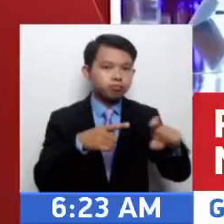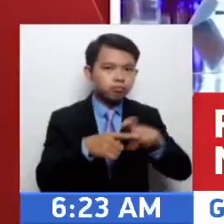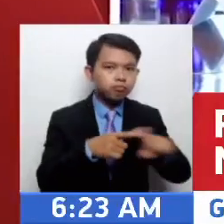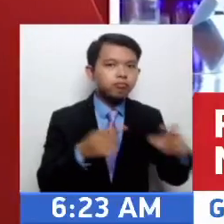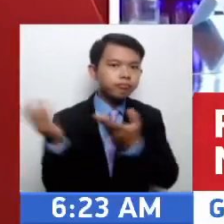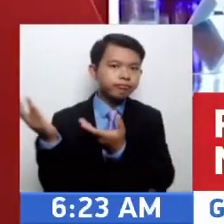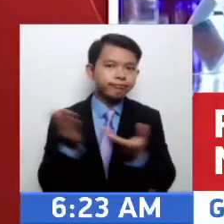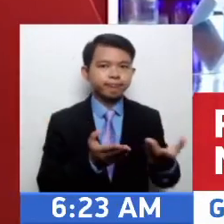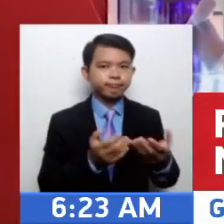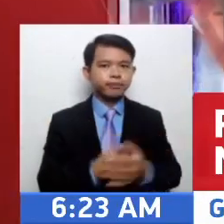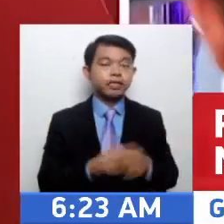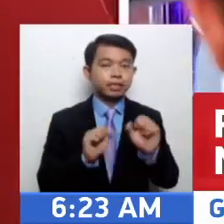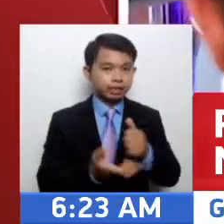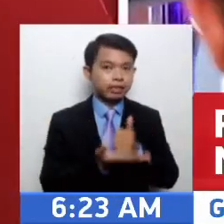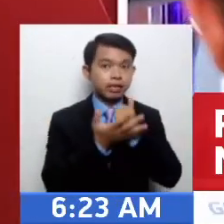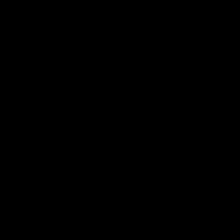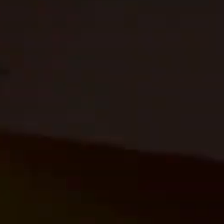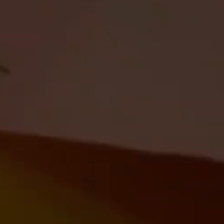sa enerhiya.